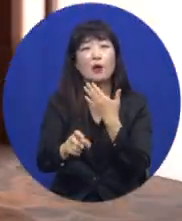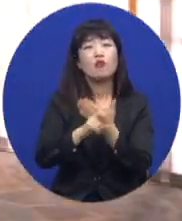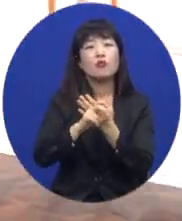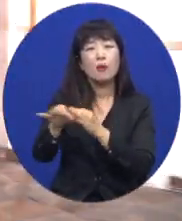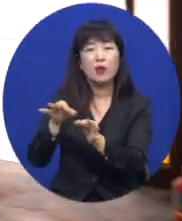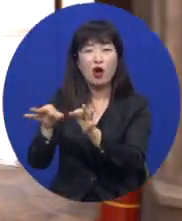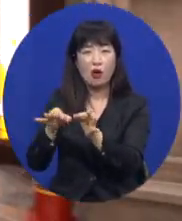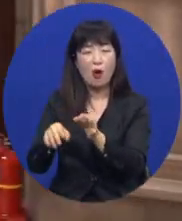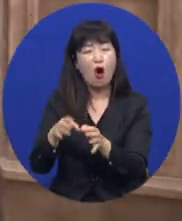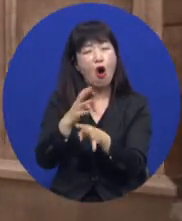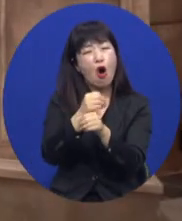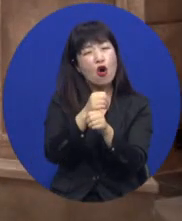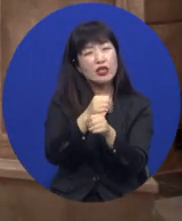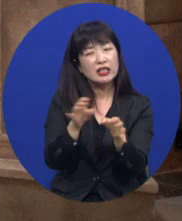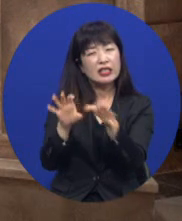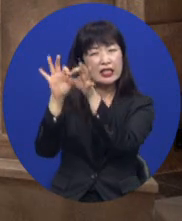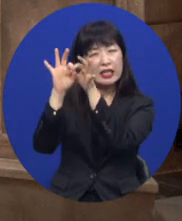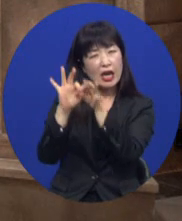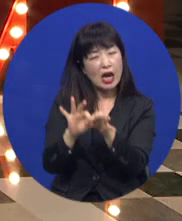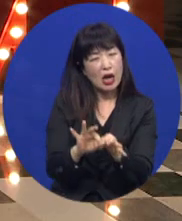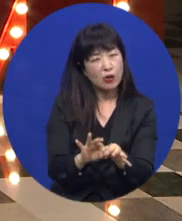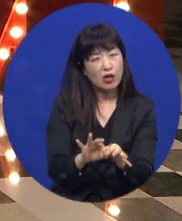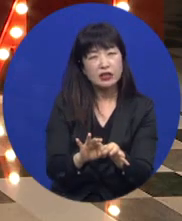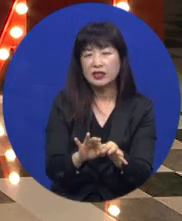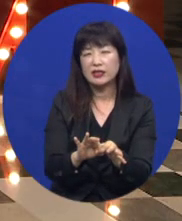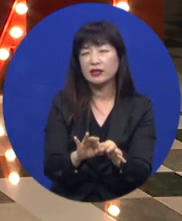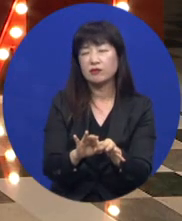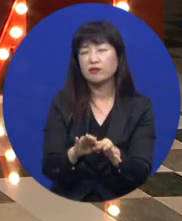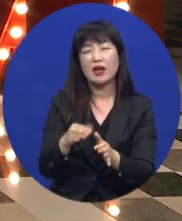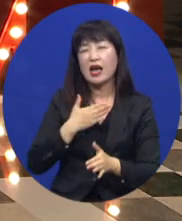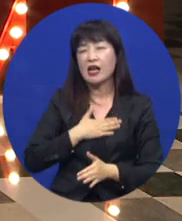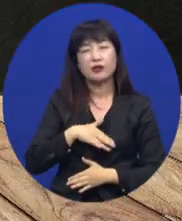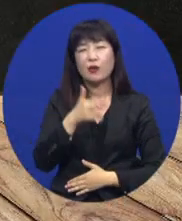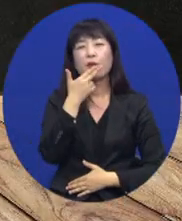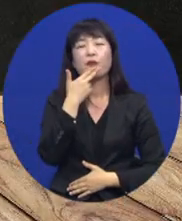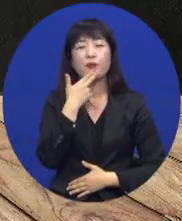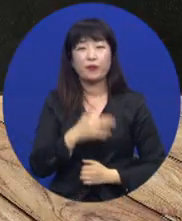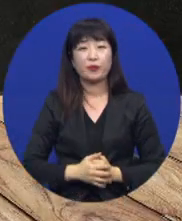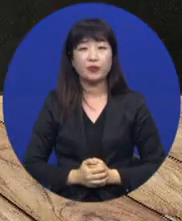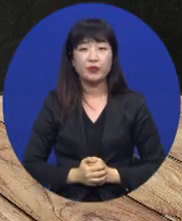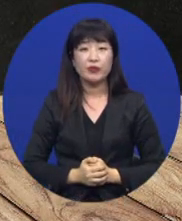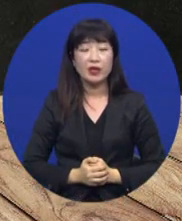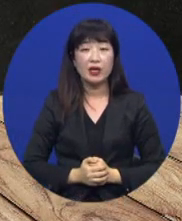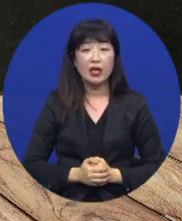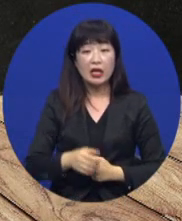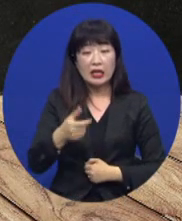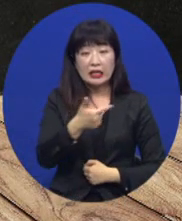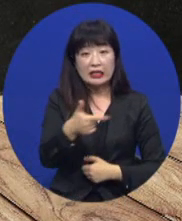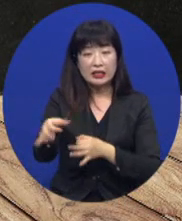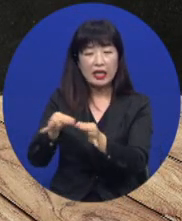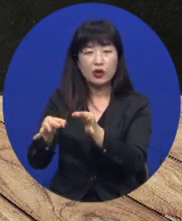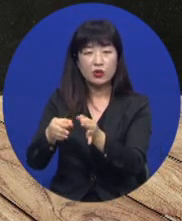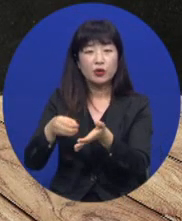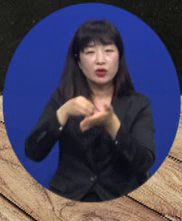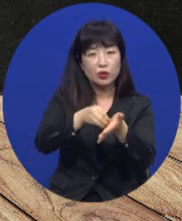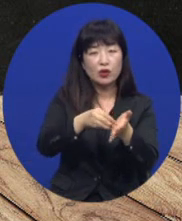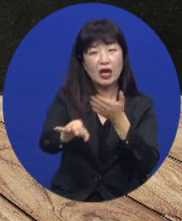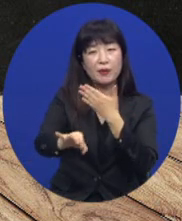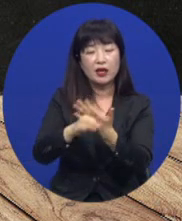영업이 언제까지 계속 될지는 알 수 없는 상황입니다 대규모점포 로 등록하면